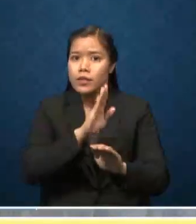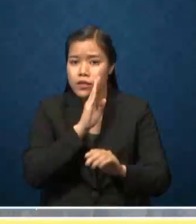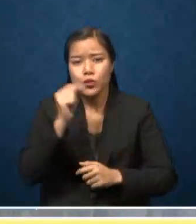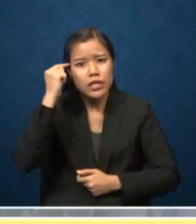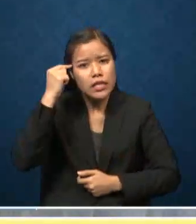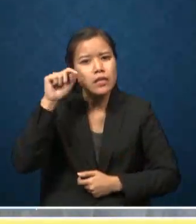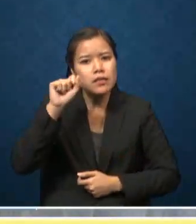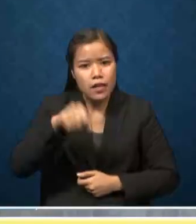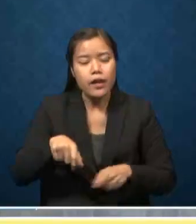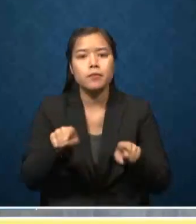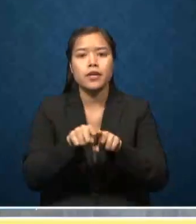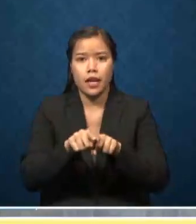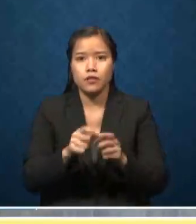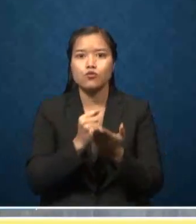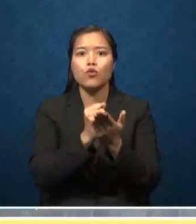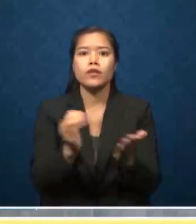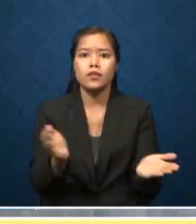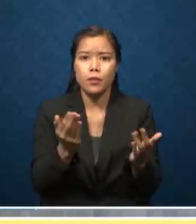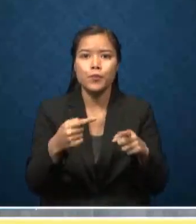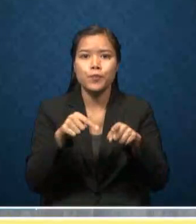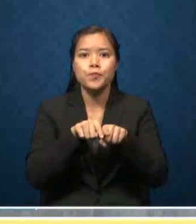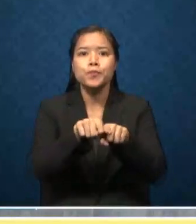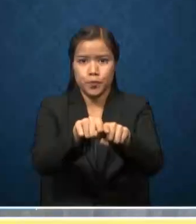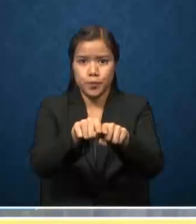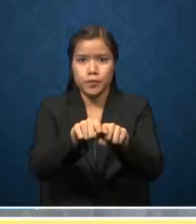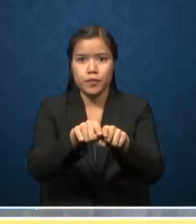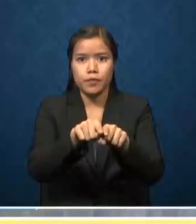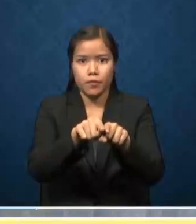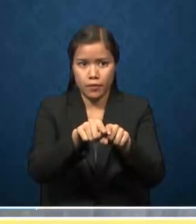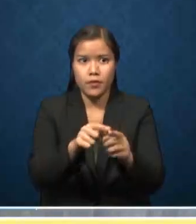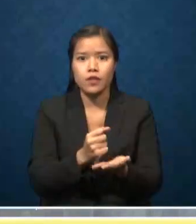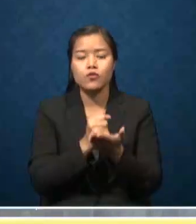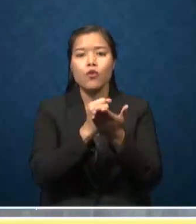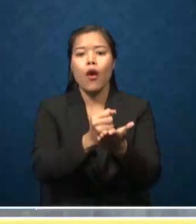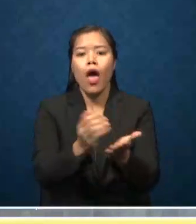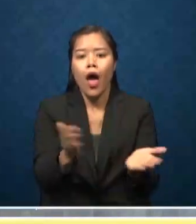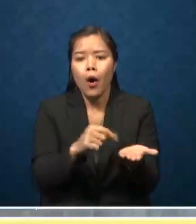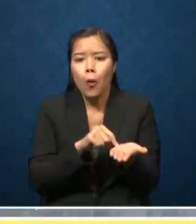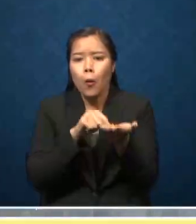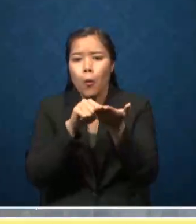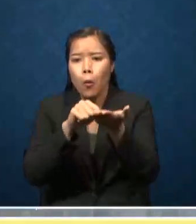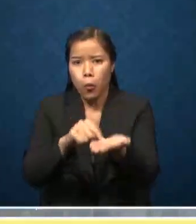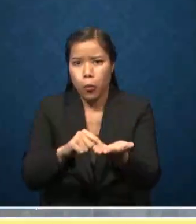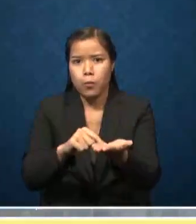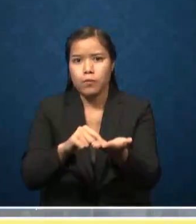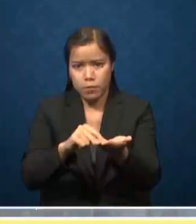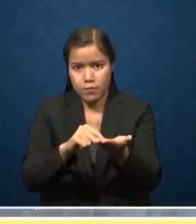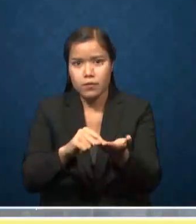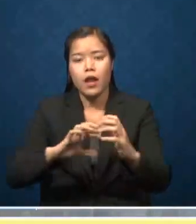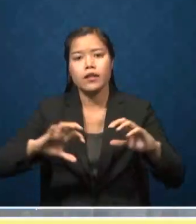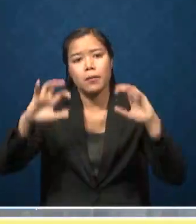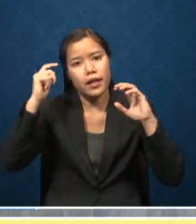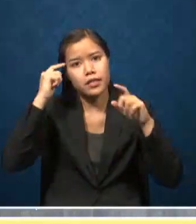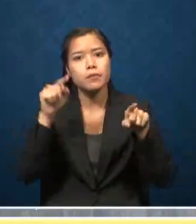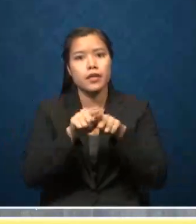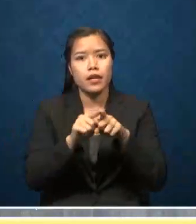เนี่ยท่านช่วยสนับสนุนให้มันตรงกันหน่อยมันจะได้เป็นแรงส่งไปที่รัฐบาลว่าไอ้เนี่ยใช่งานนี้สสส